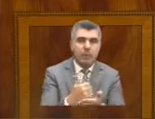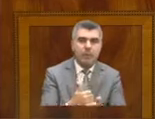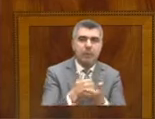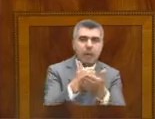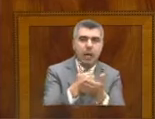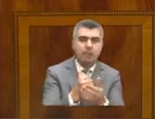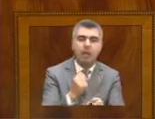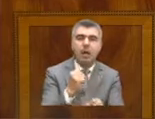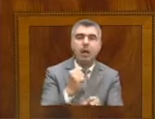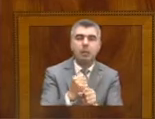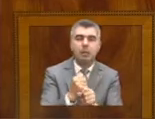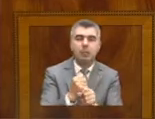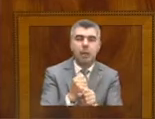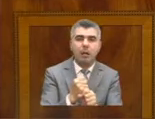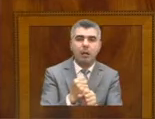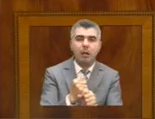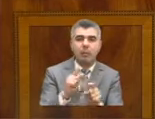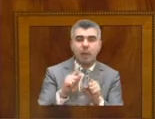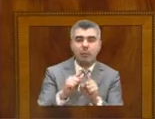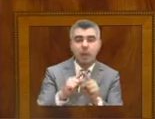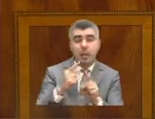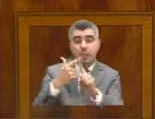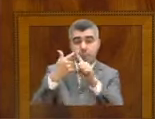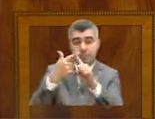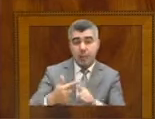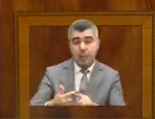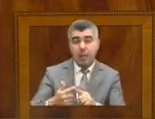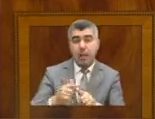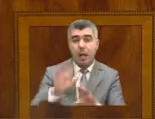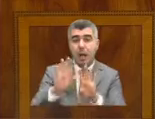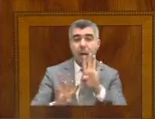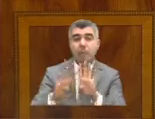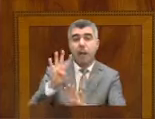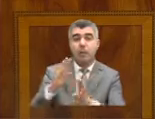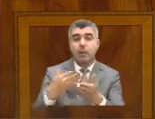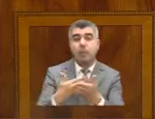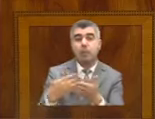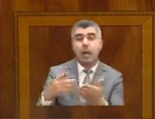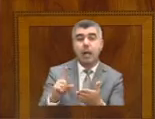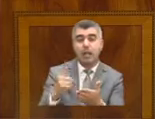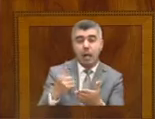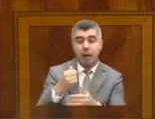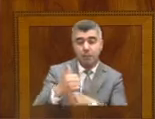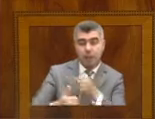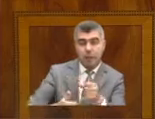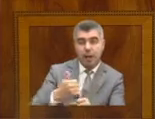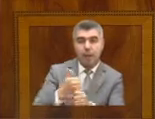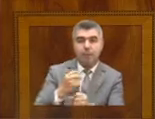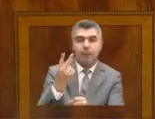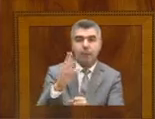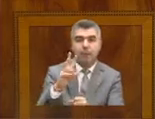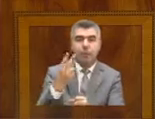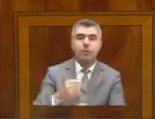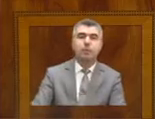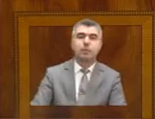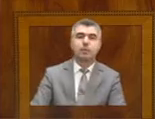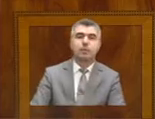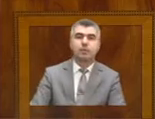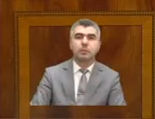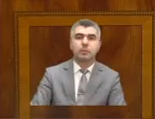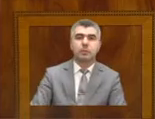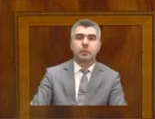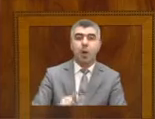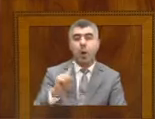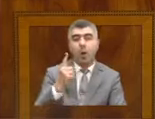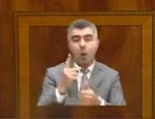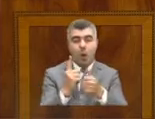من خلال تعبئة غلاف ديال 14 مليار درهم برسم سنة 2025. ويهدف المحور